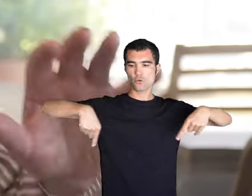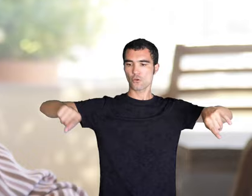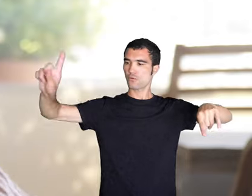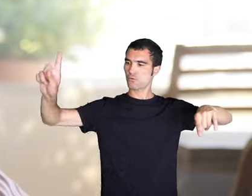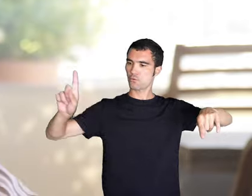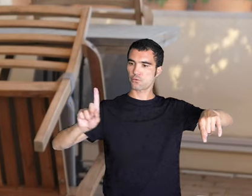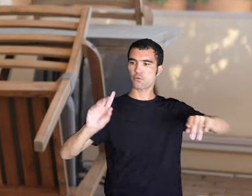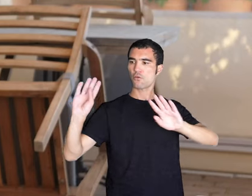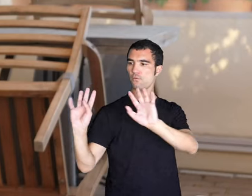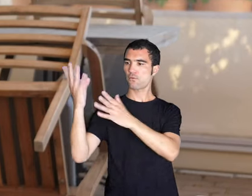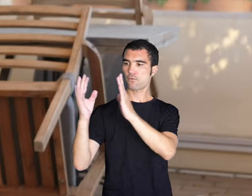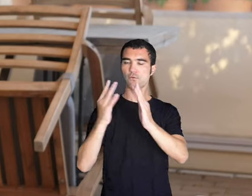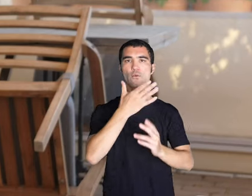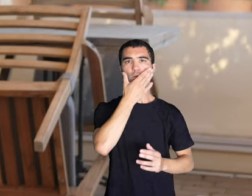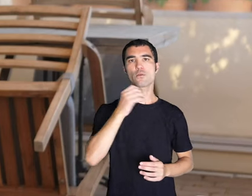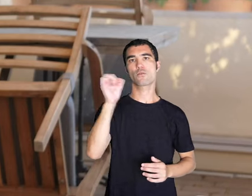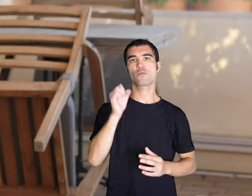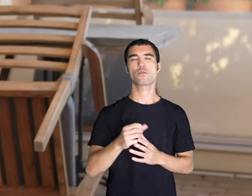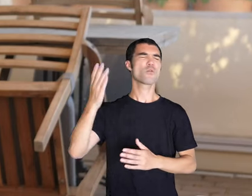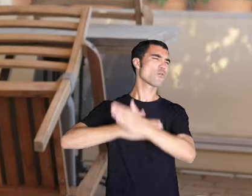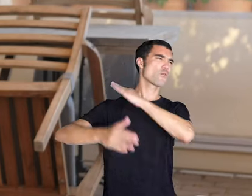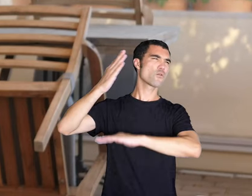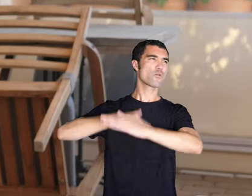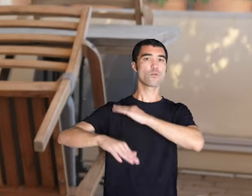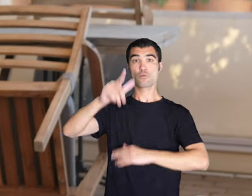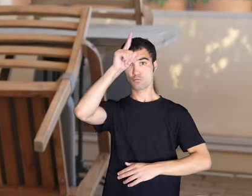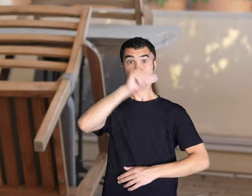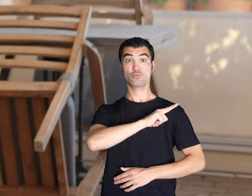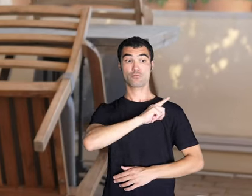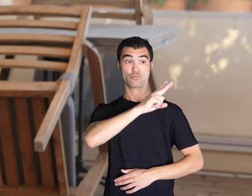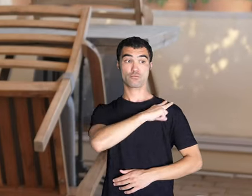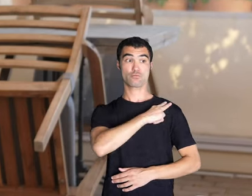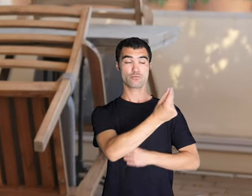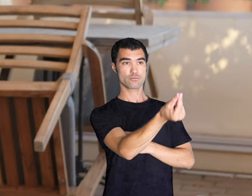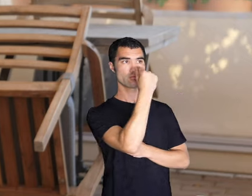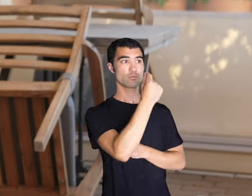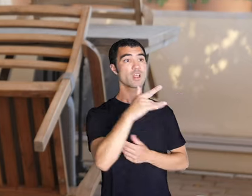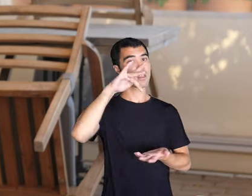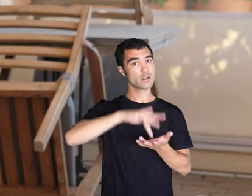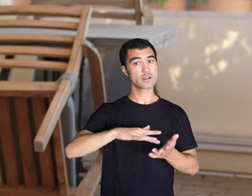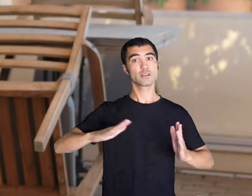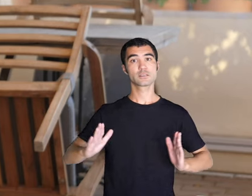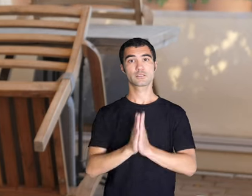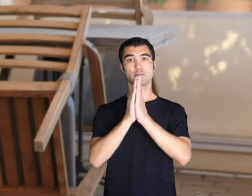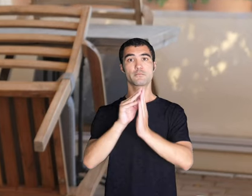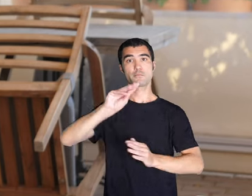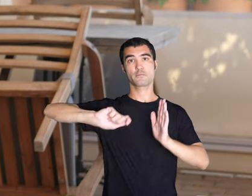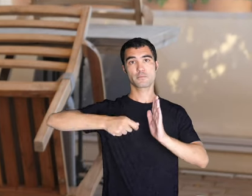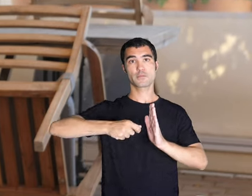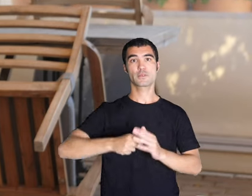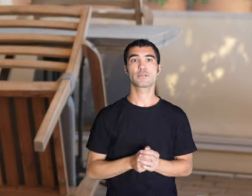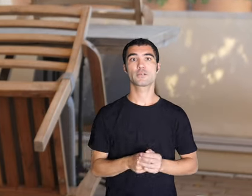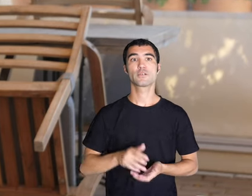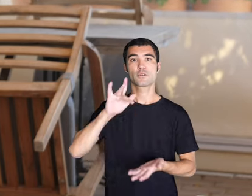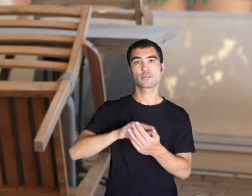plena d'entorxes. Un any el comandant m'ho va dir, hauríem de venir a la festa de Pere, i van fer una feina,